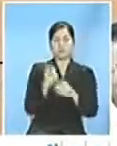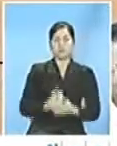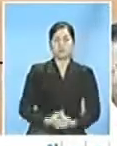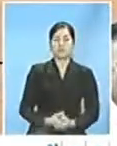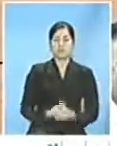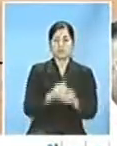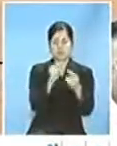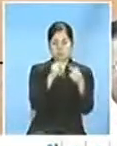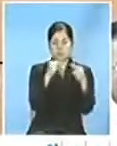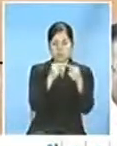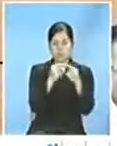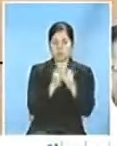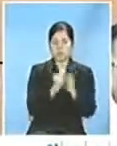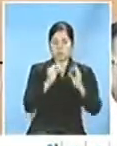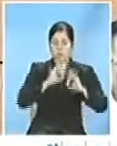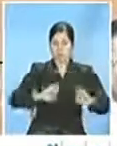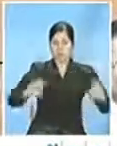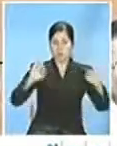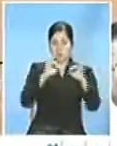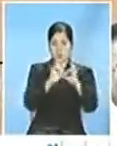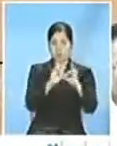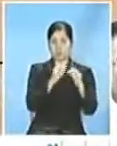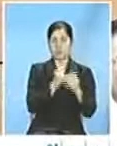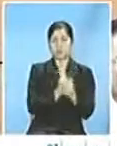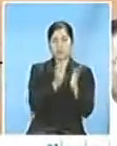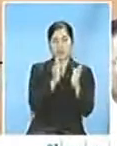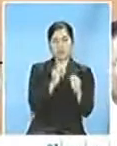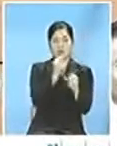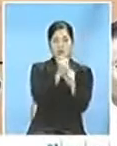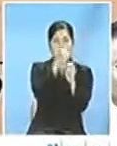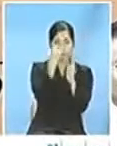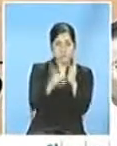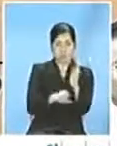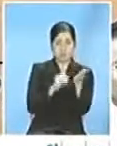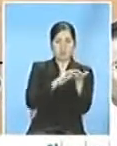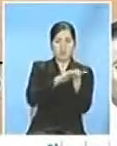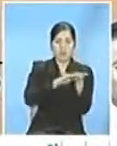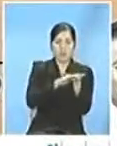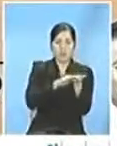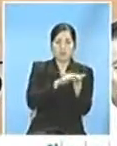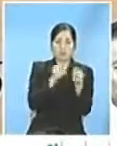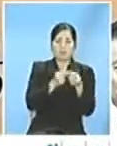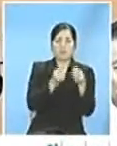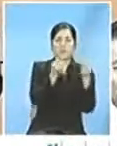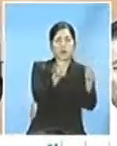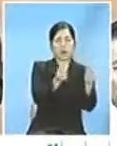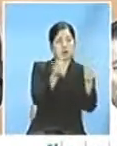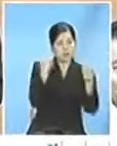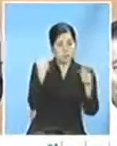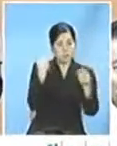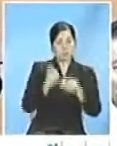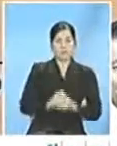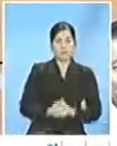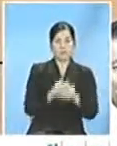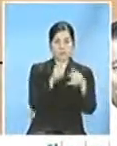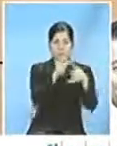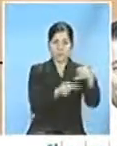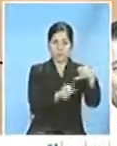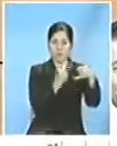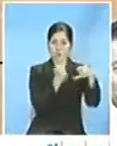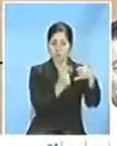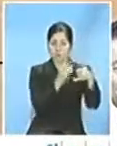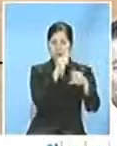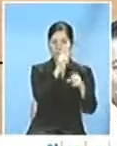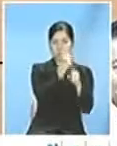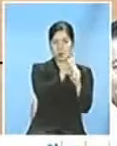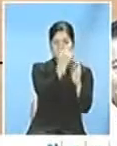ขของความเมตตาให้กับผู้ที่ได้กระทำความผิดเสมอความผิดบางครั้งนิรโทษได้ความผิ